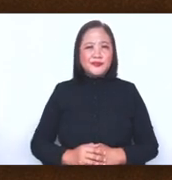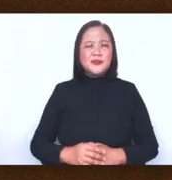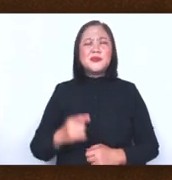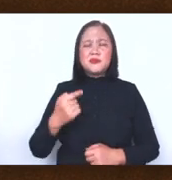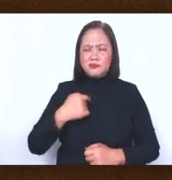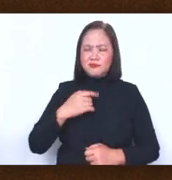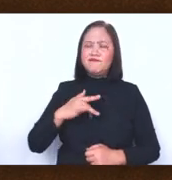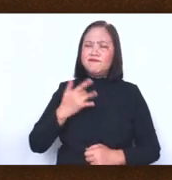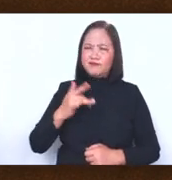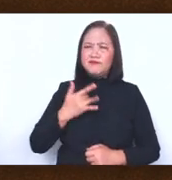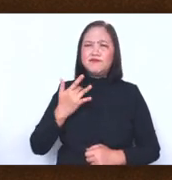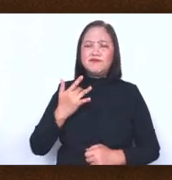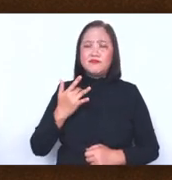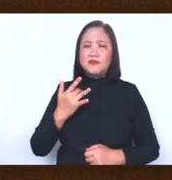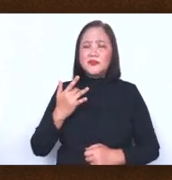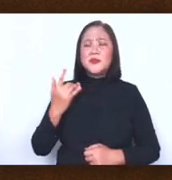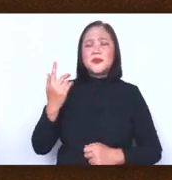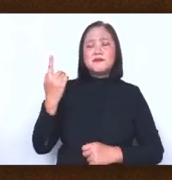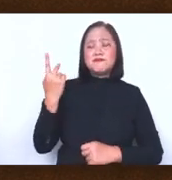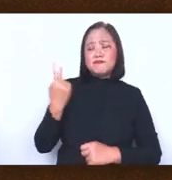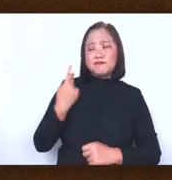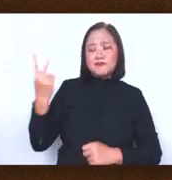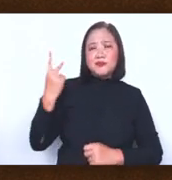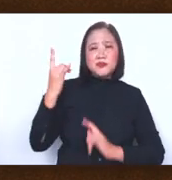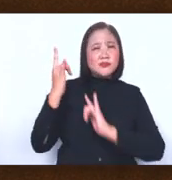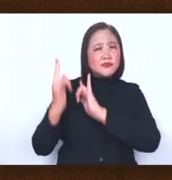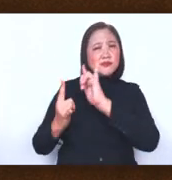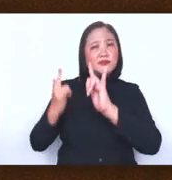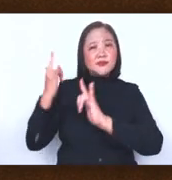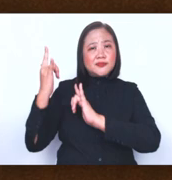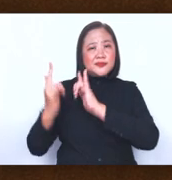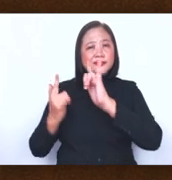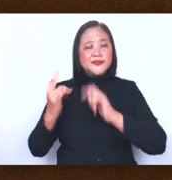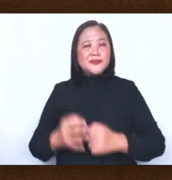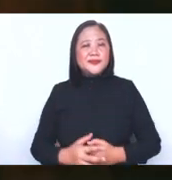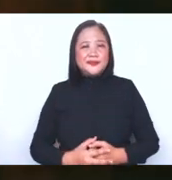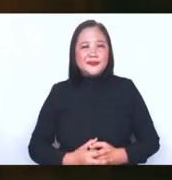damang-dama ko ang pagmamahalan namin sa isa't isa.